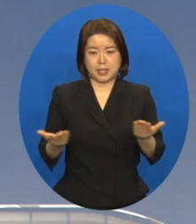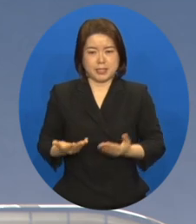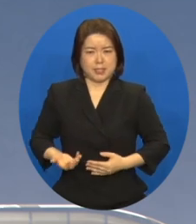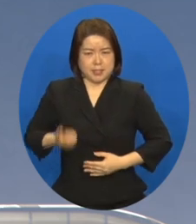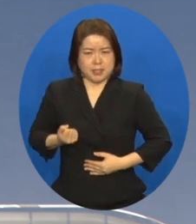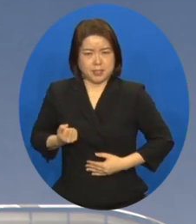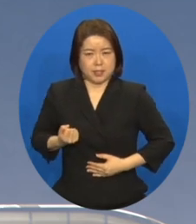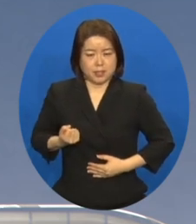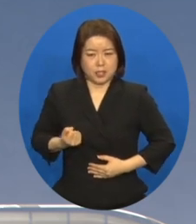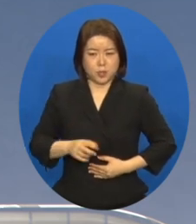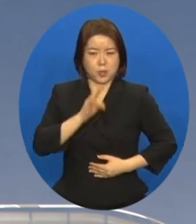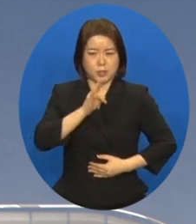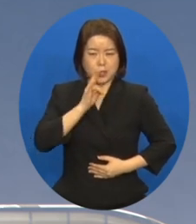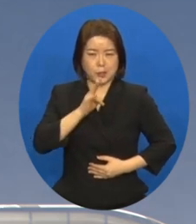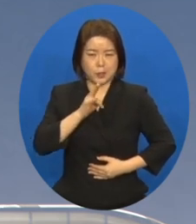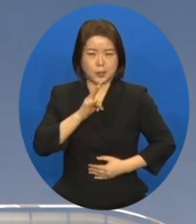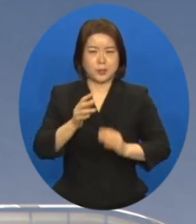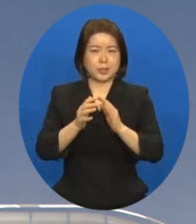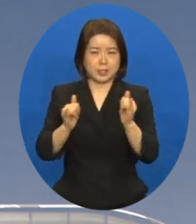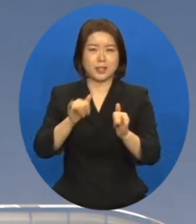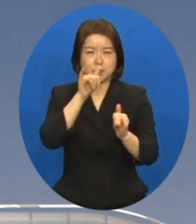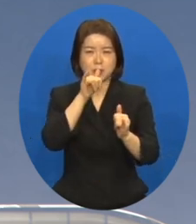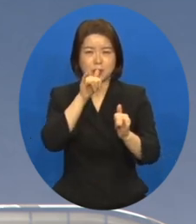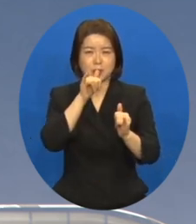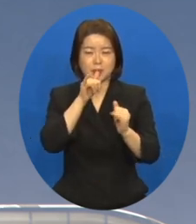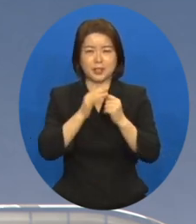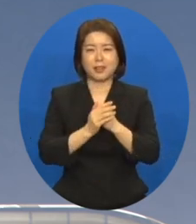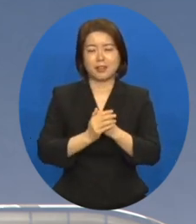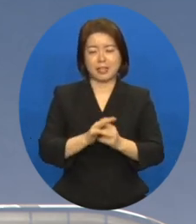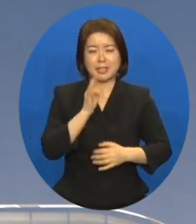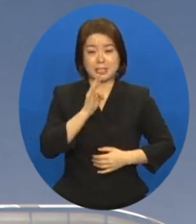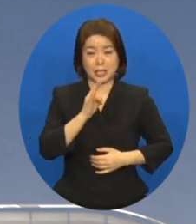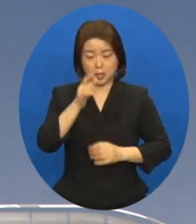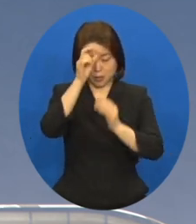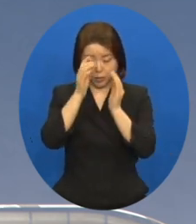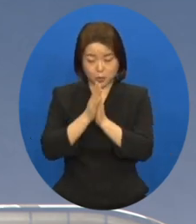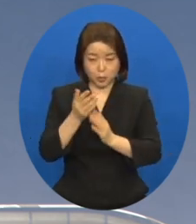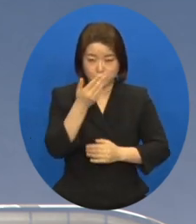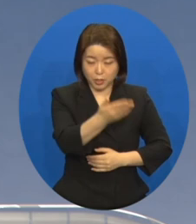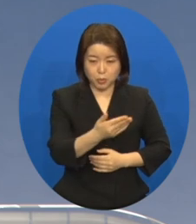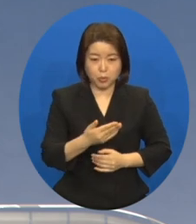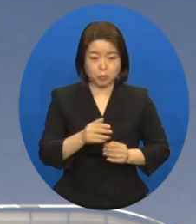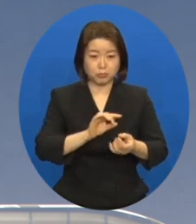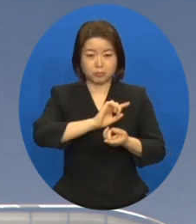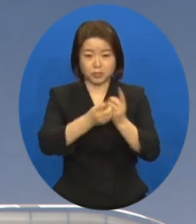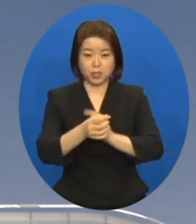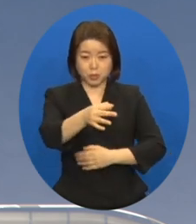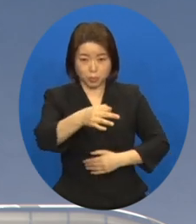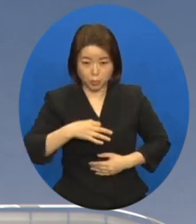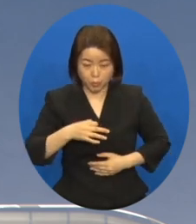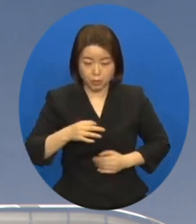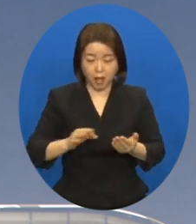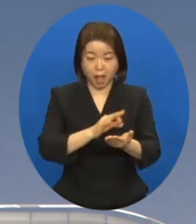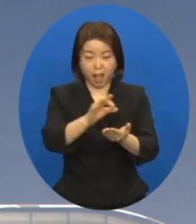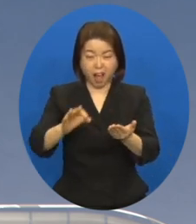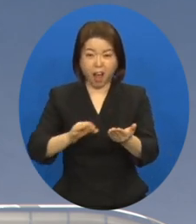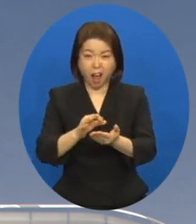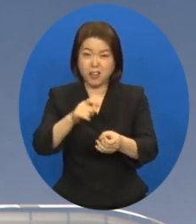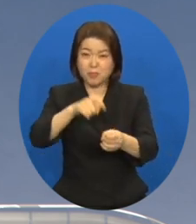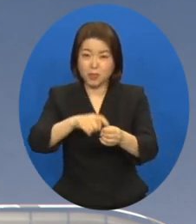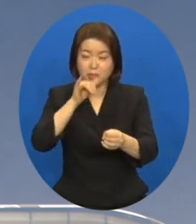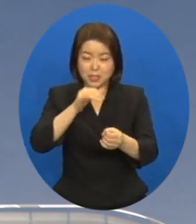직업적으로 예언을 하는 사람들, 마치 예언기도 해주고 돈을 받는 사람, 헌금이라는